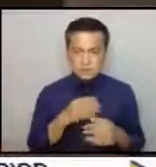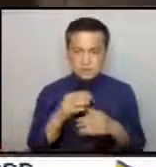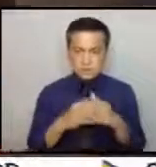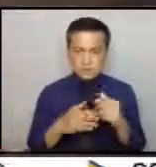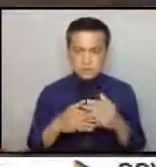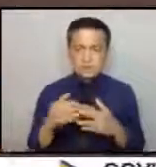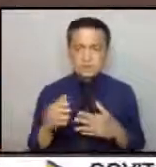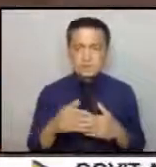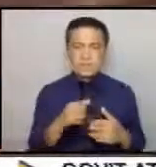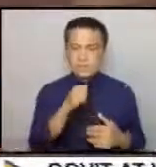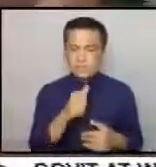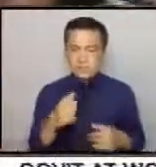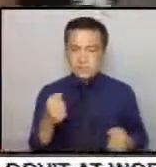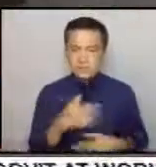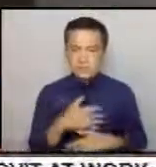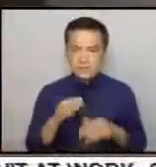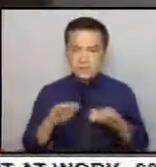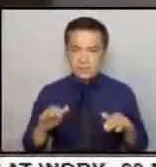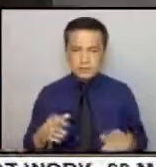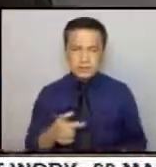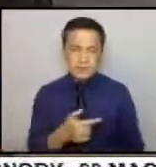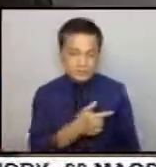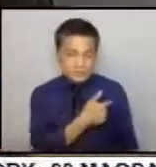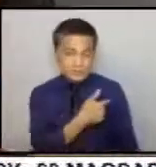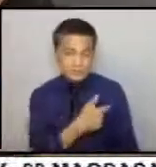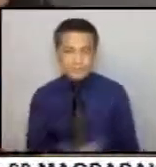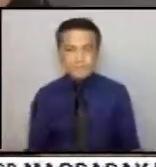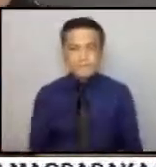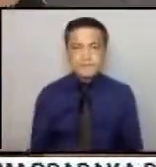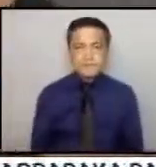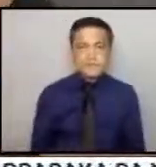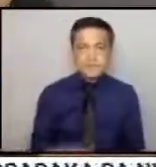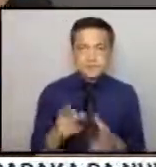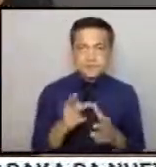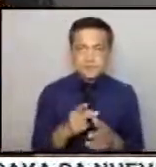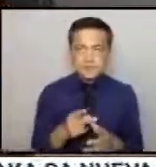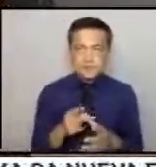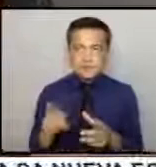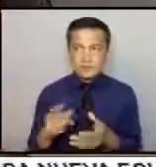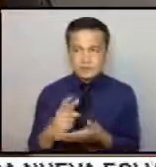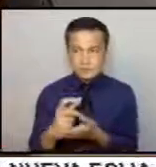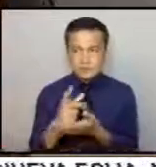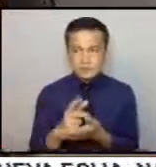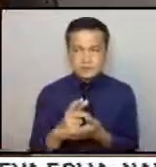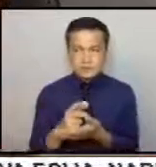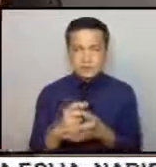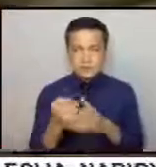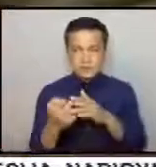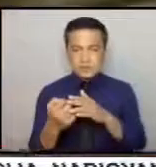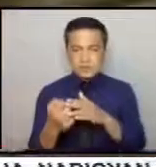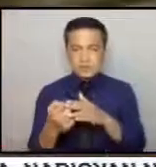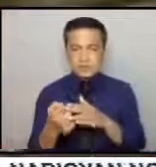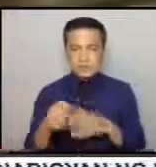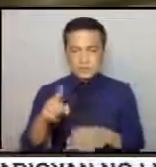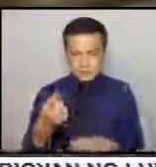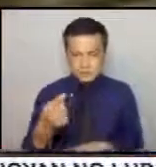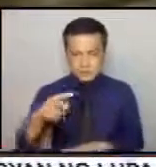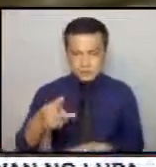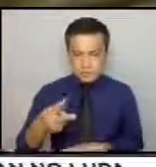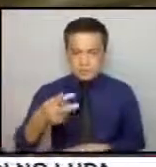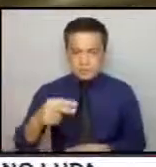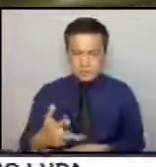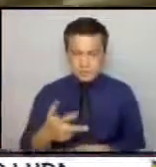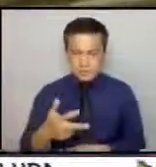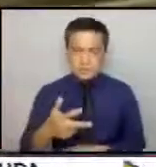matakot ang mga bata sa bakuna. Prioridad din ang pagturok ng primary, secondary at booster dose sa iba pang vulnerable